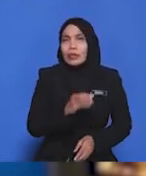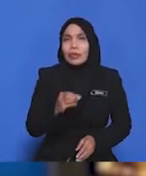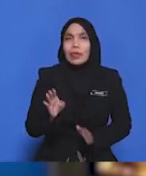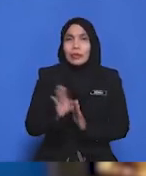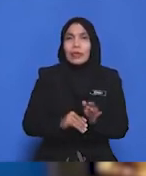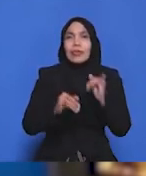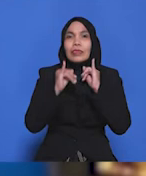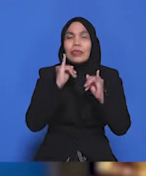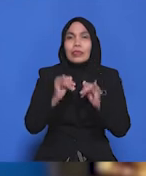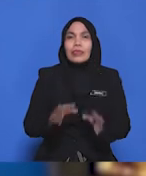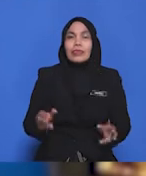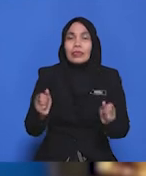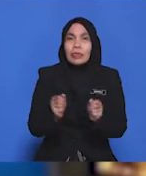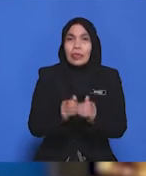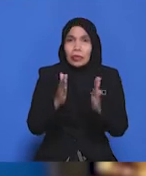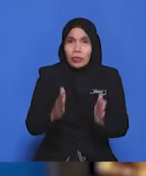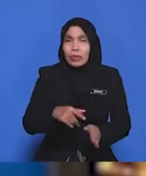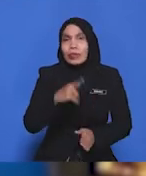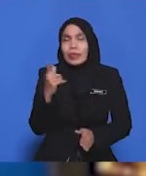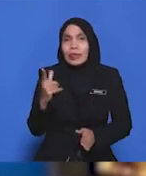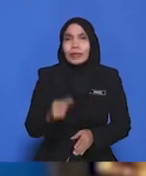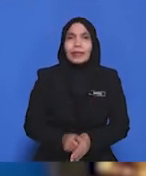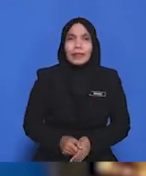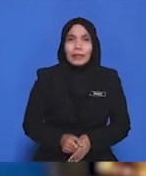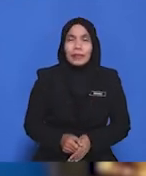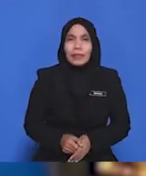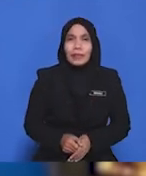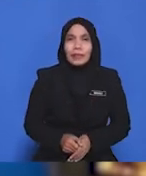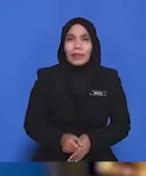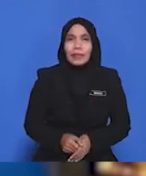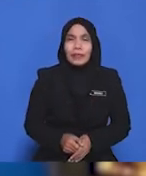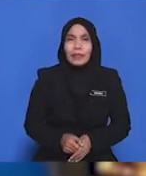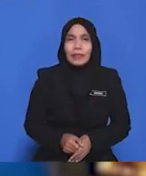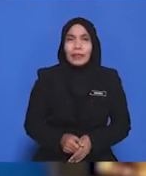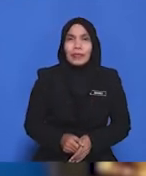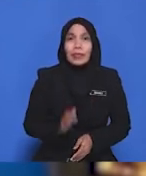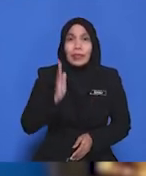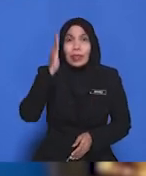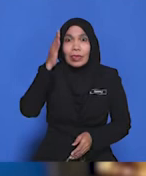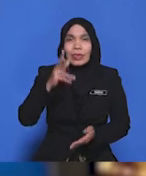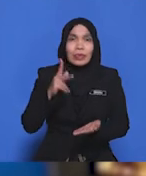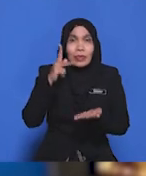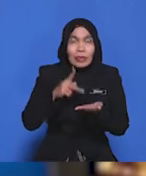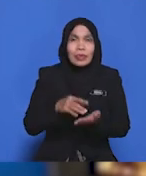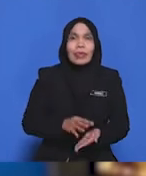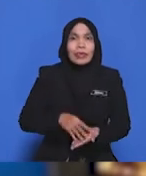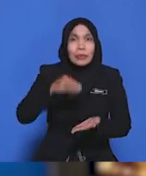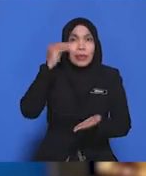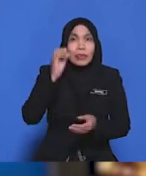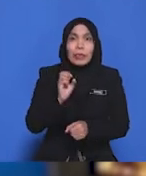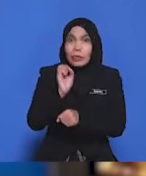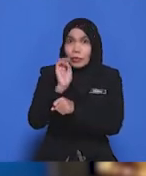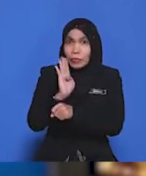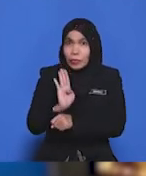lain. Melalui proses ini, kita saling mengenali, mempelajari budaya dan menyesuaikan